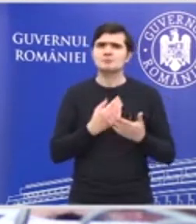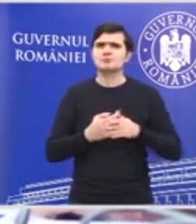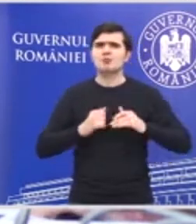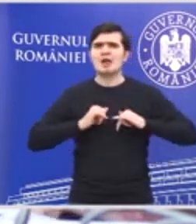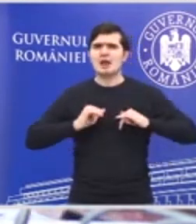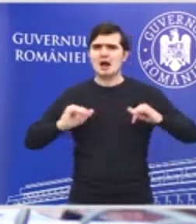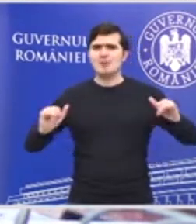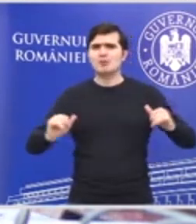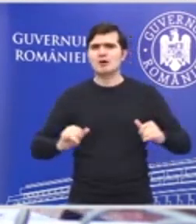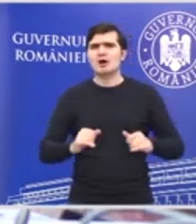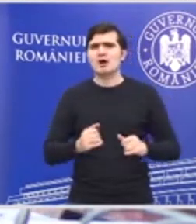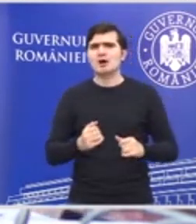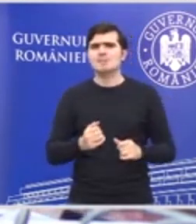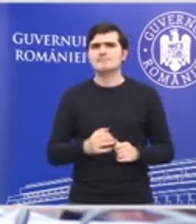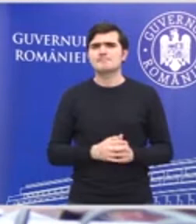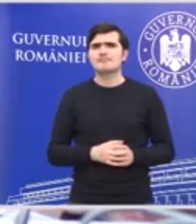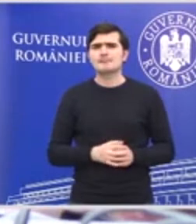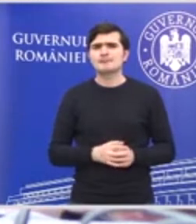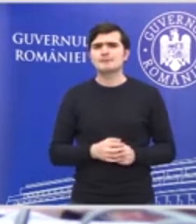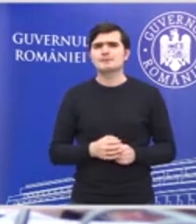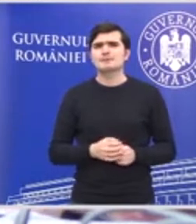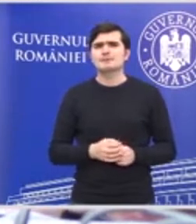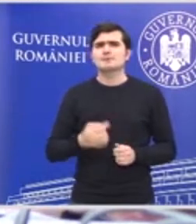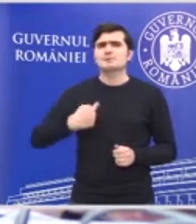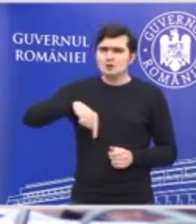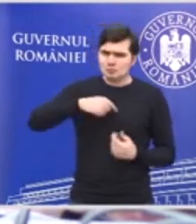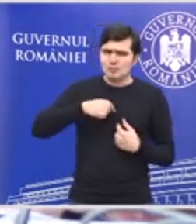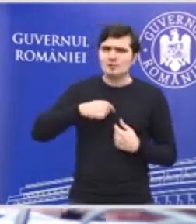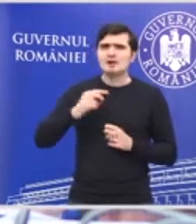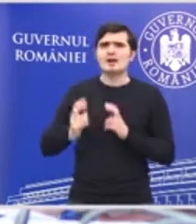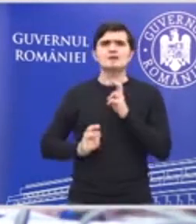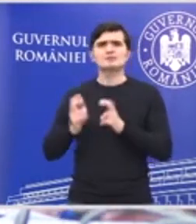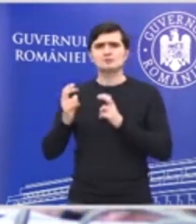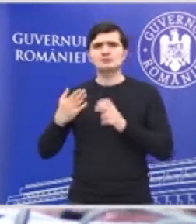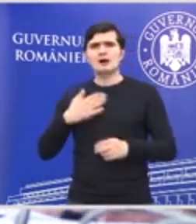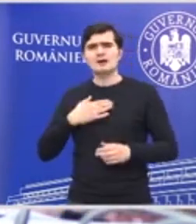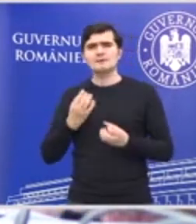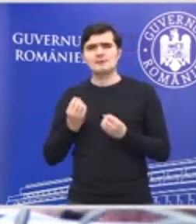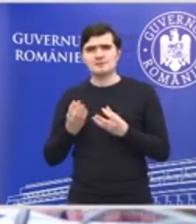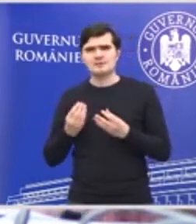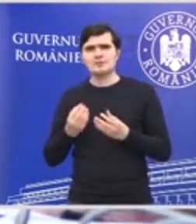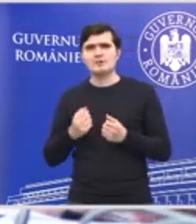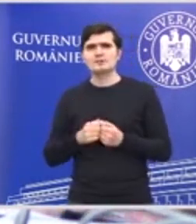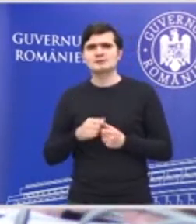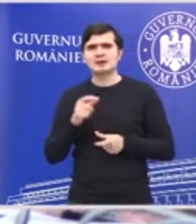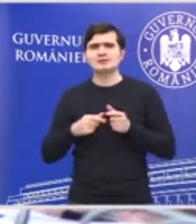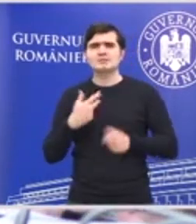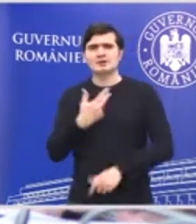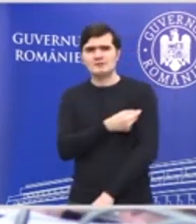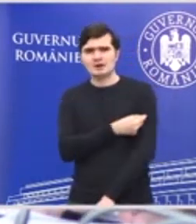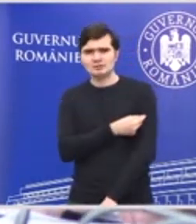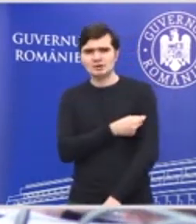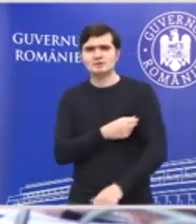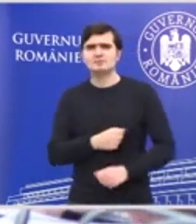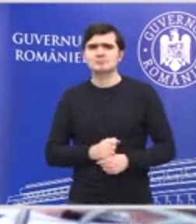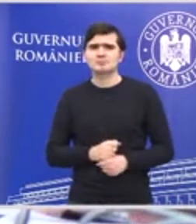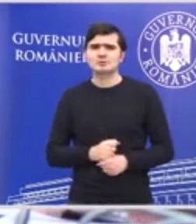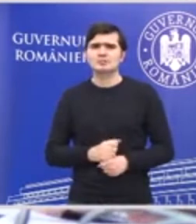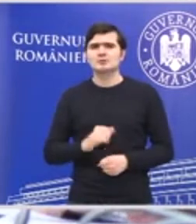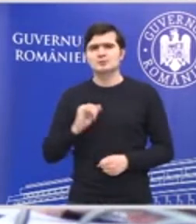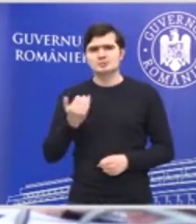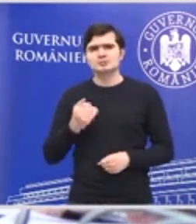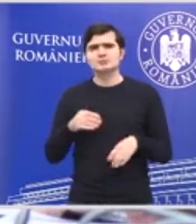colaborării dintre noi de la institut care deținem informația privitoare la vaccinare